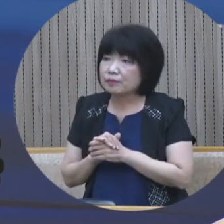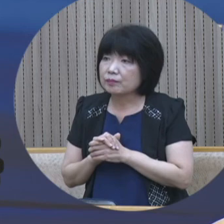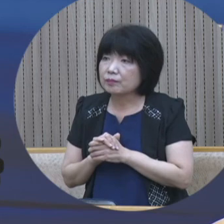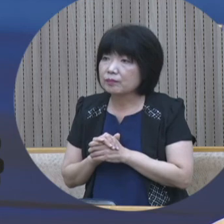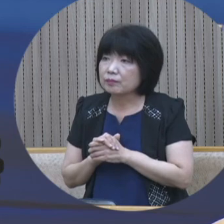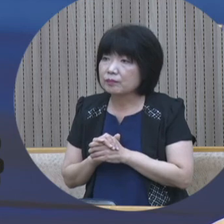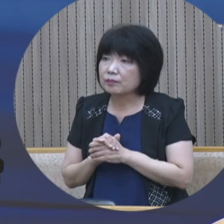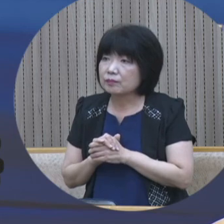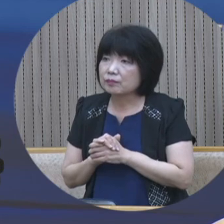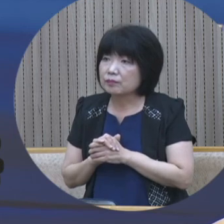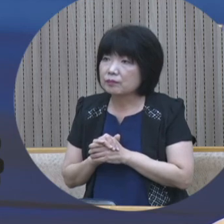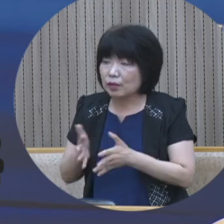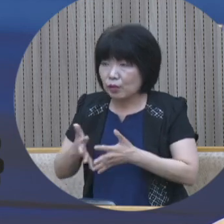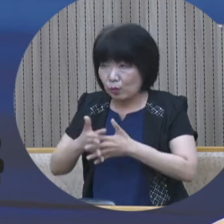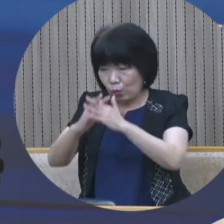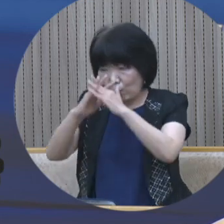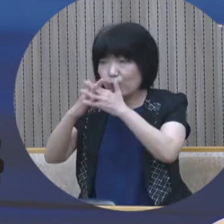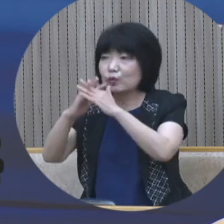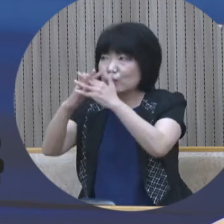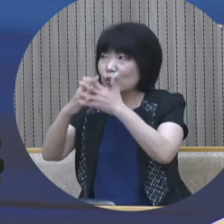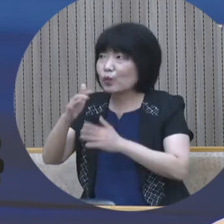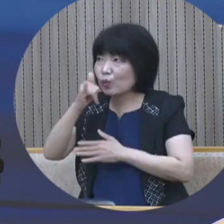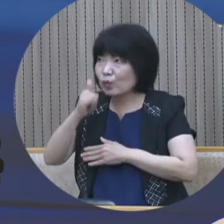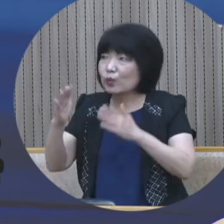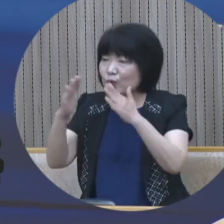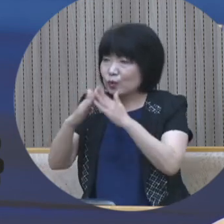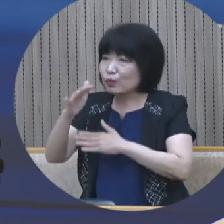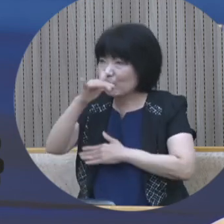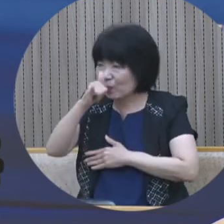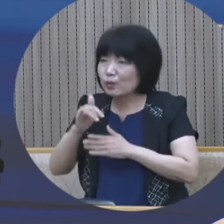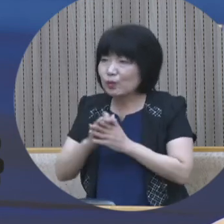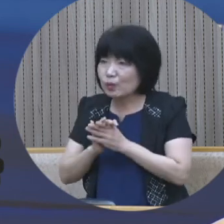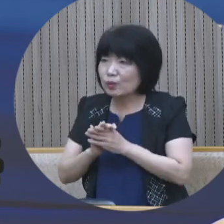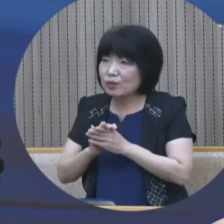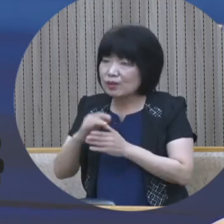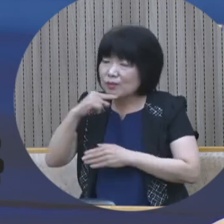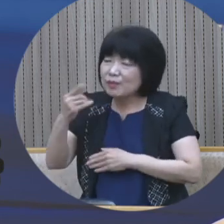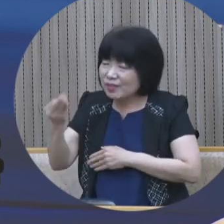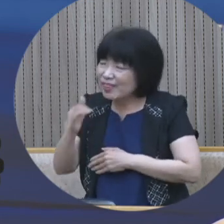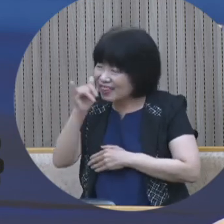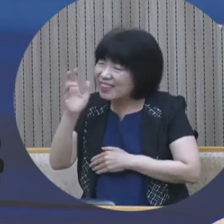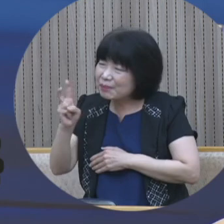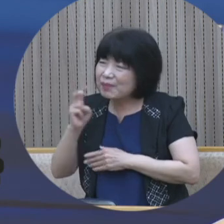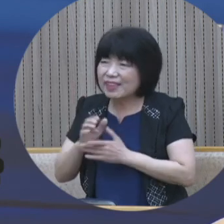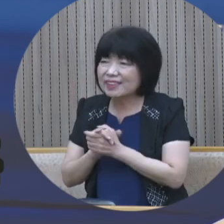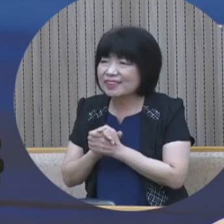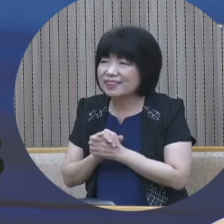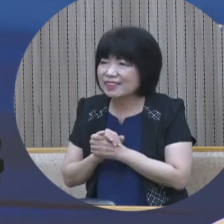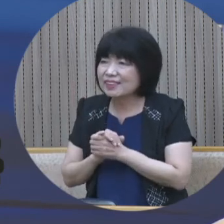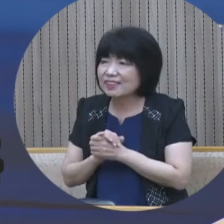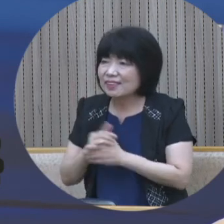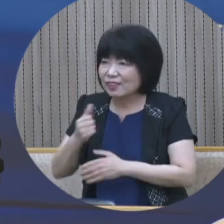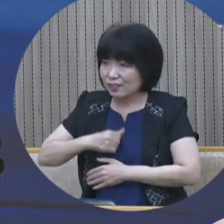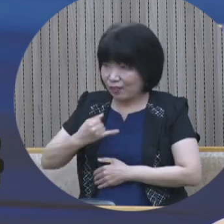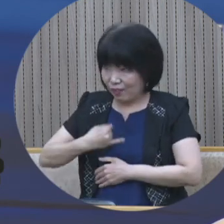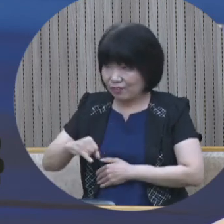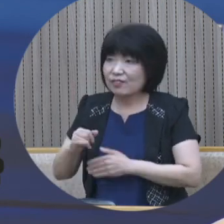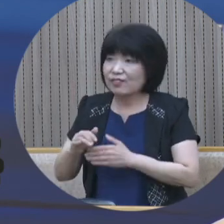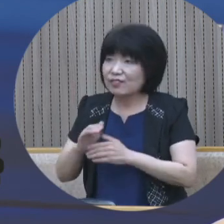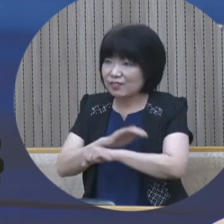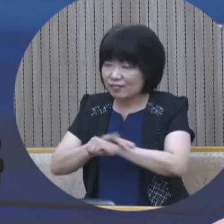작든 건물도 갖게 되었고 집도 갖게 되었고 뭐 빚도 좀 있을 거예요. 아직은 자녀들도